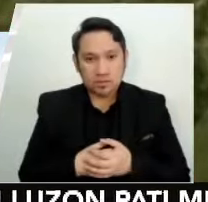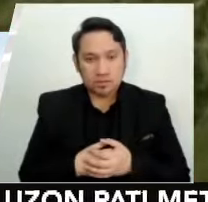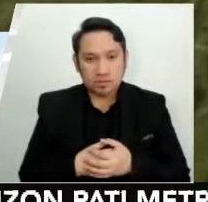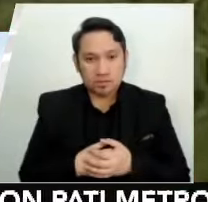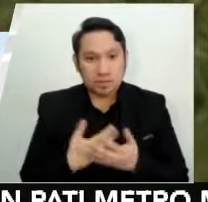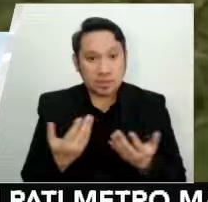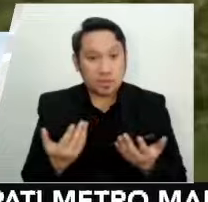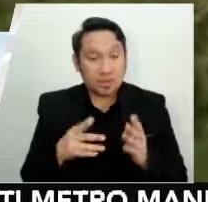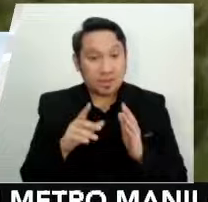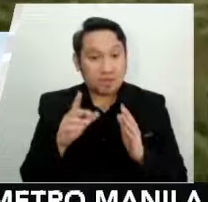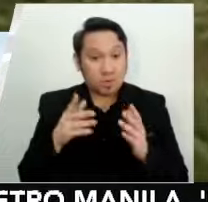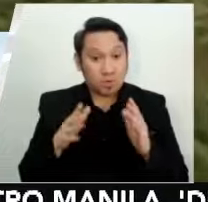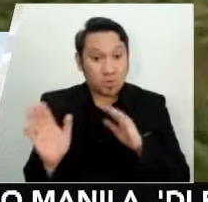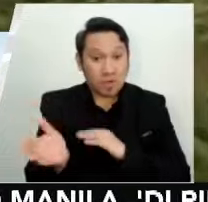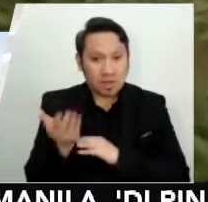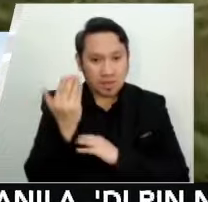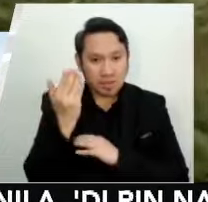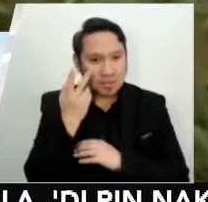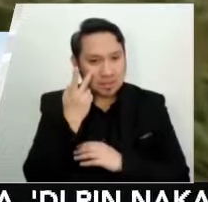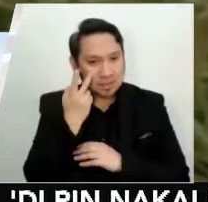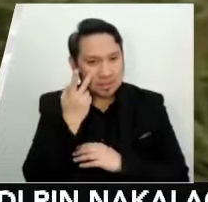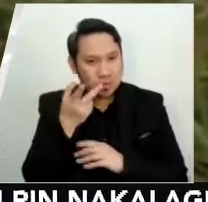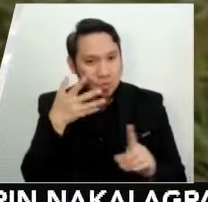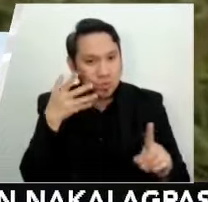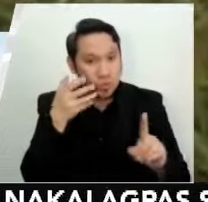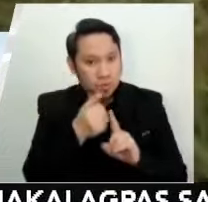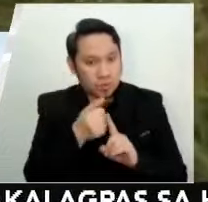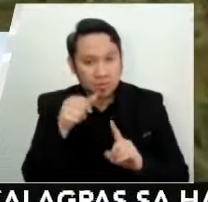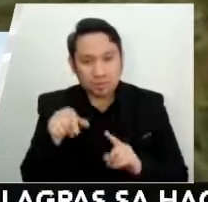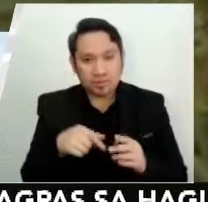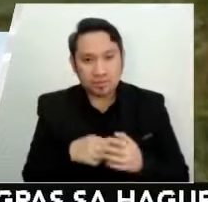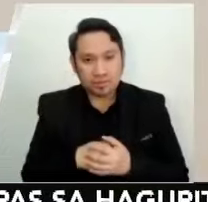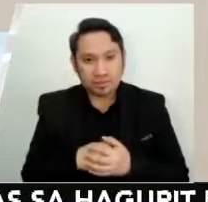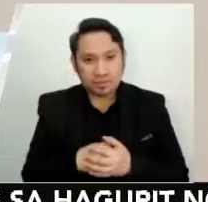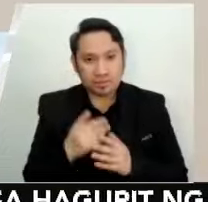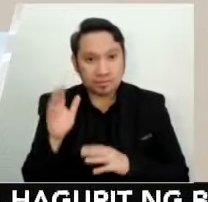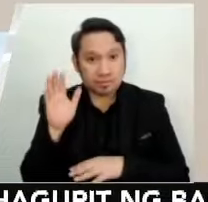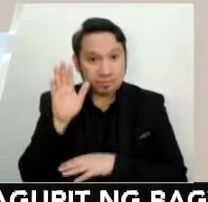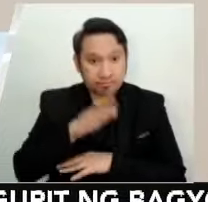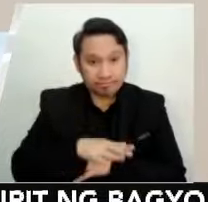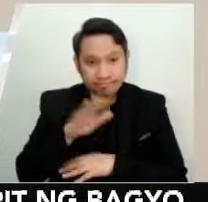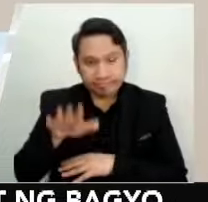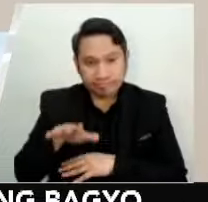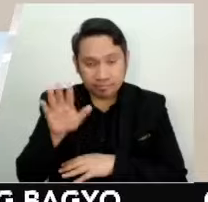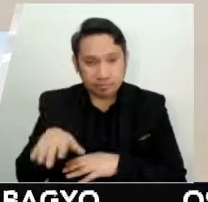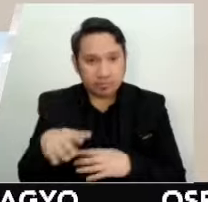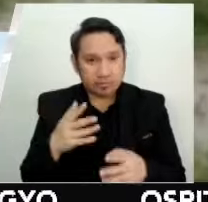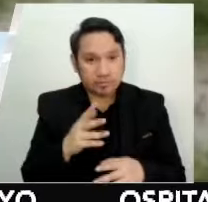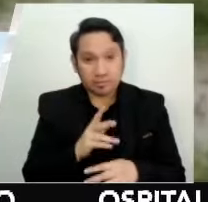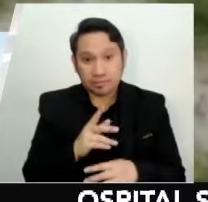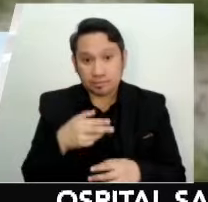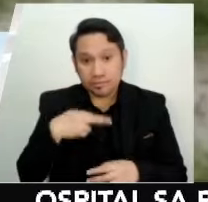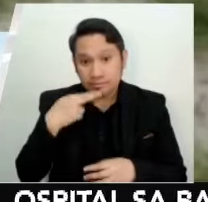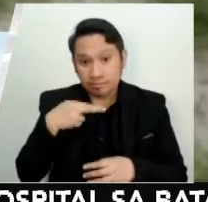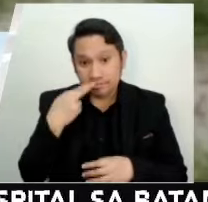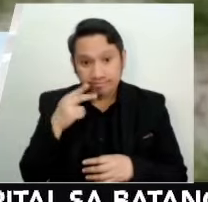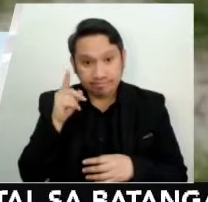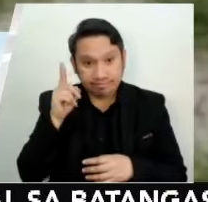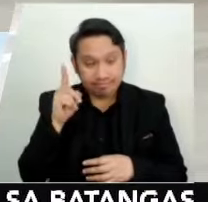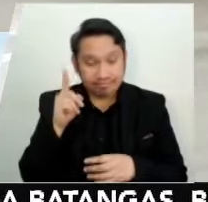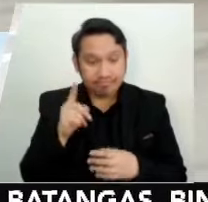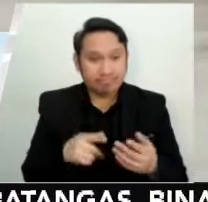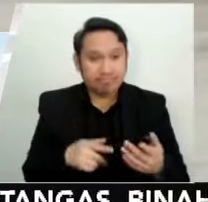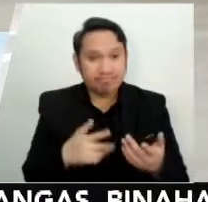umaga, makikitang epekto ni Bagyong Christine. Pinadapa ng bagyo ang mga pananim na palay ng magsasaka sa bahagi sa bayan ng